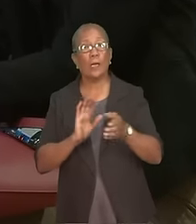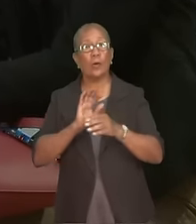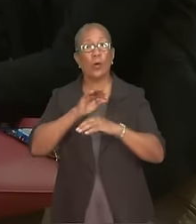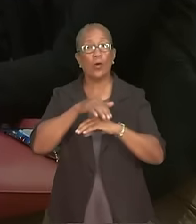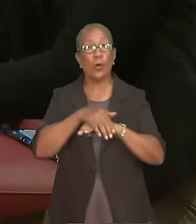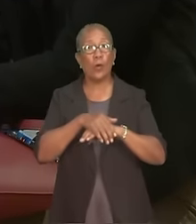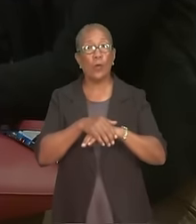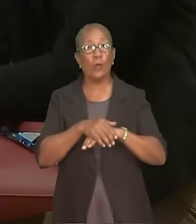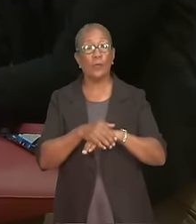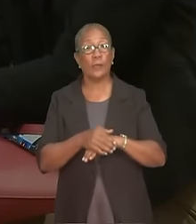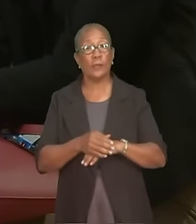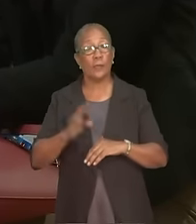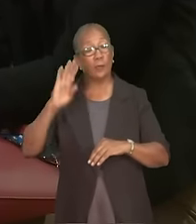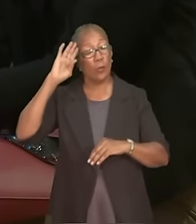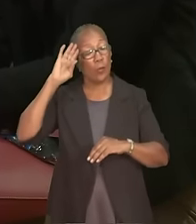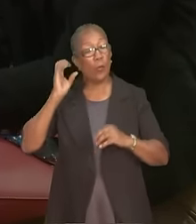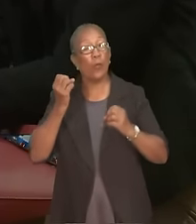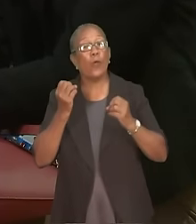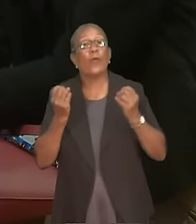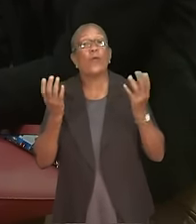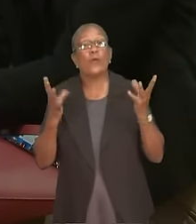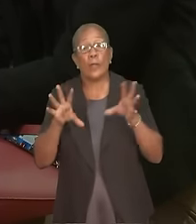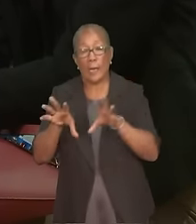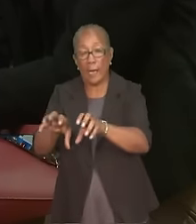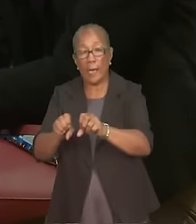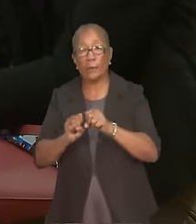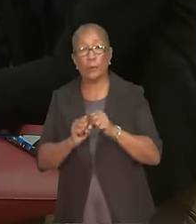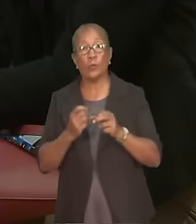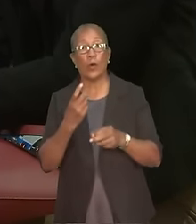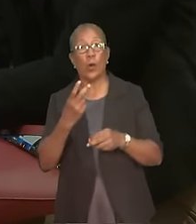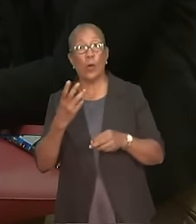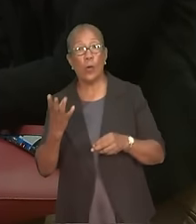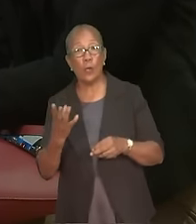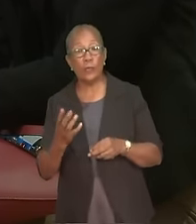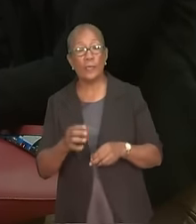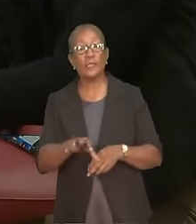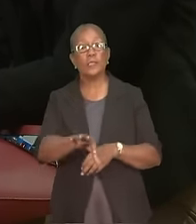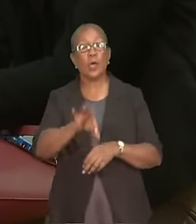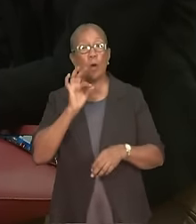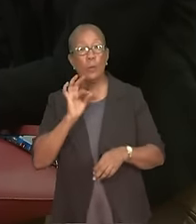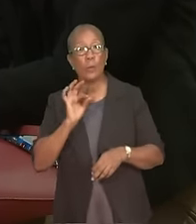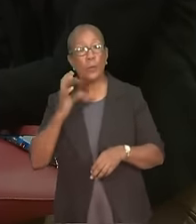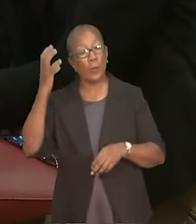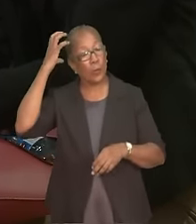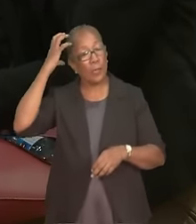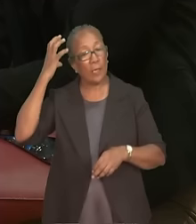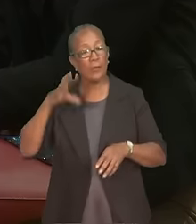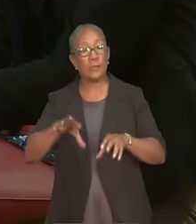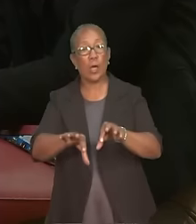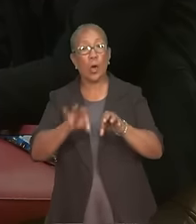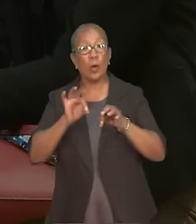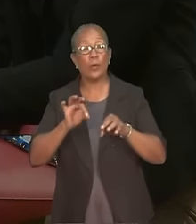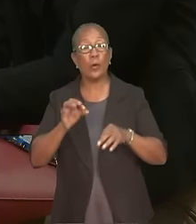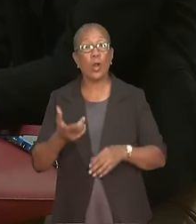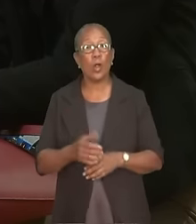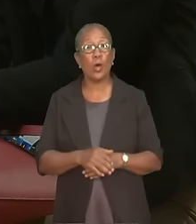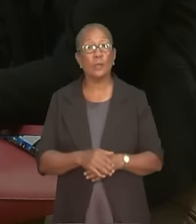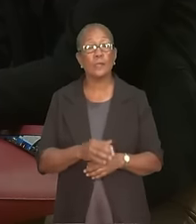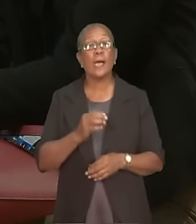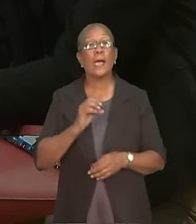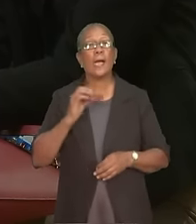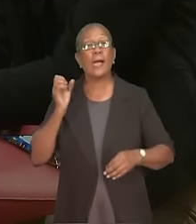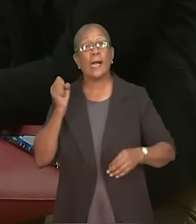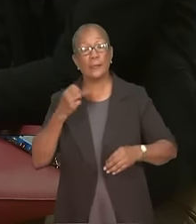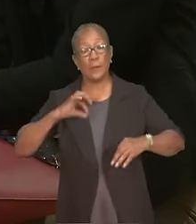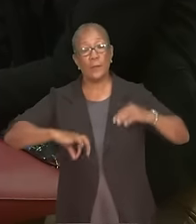Tolerance? Hoeveel aanhoudingen zijn er geweest? Hoeveel zaken zijn intussen opgelost? Hoeveel opsporingen zijn opgelost? En kan de minister aangeven